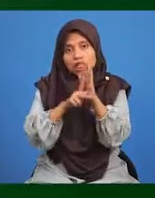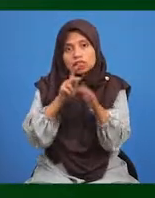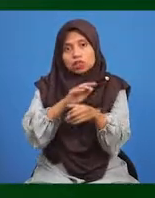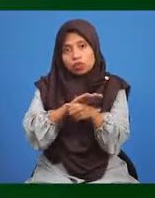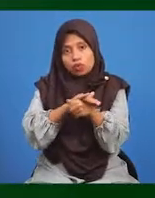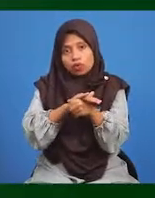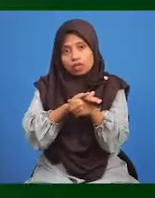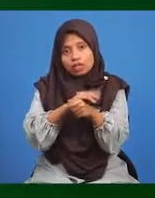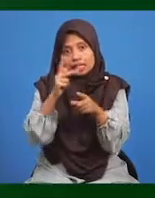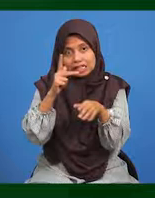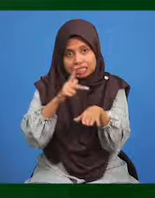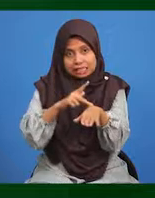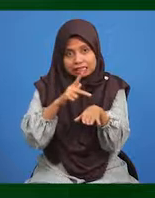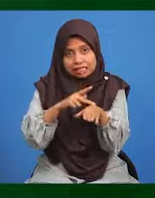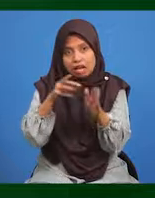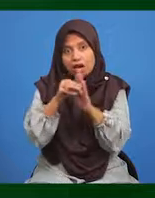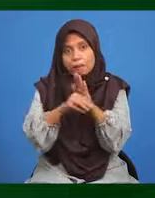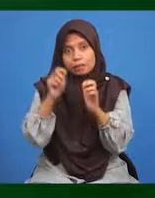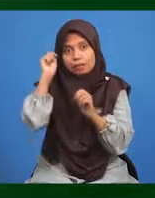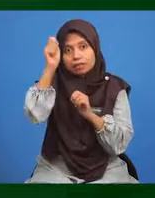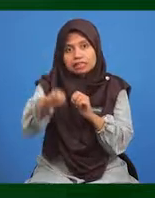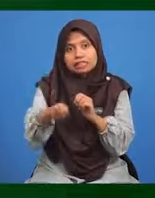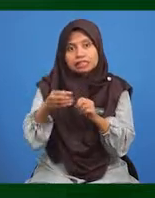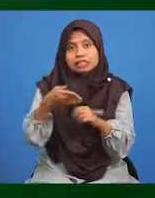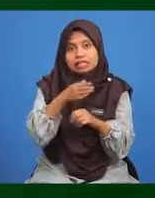memancing ikan di tasik itu.